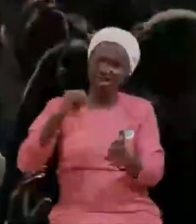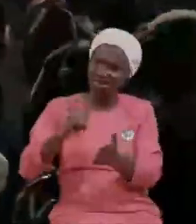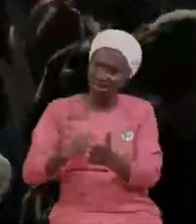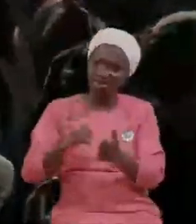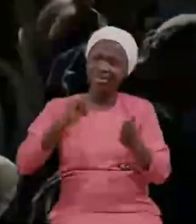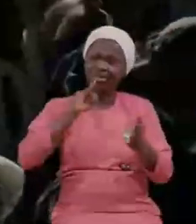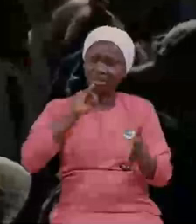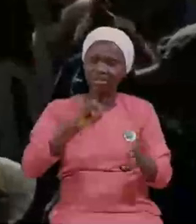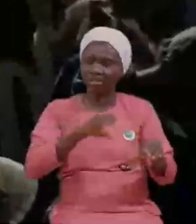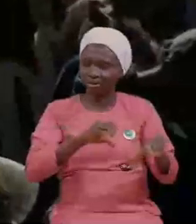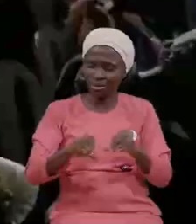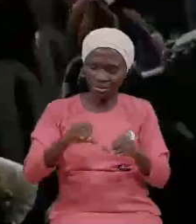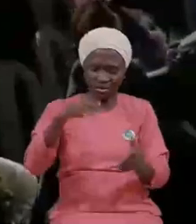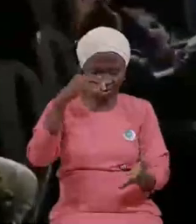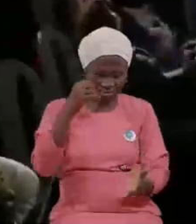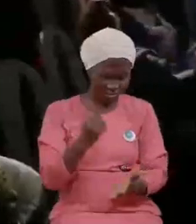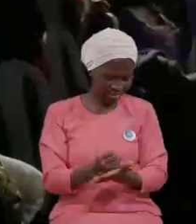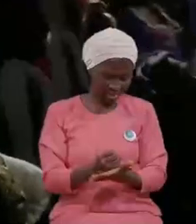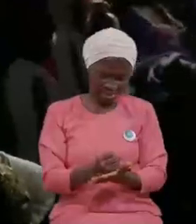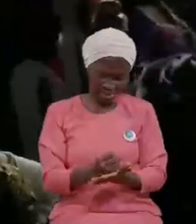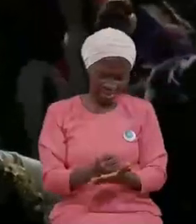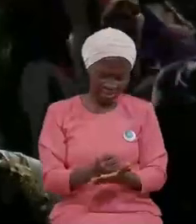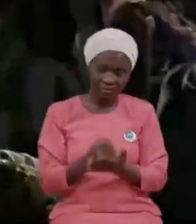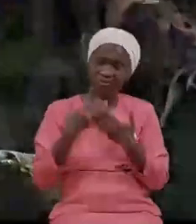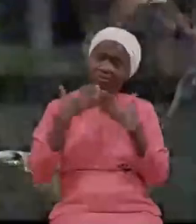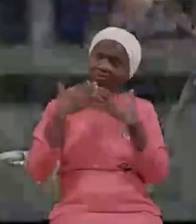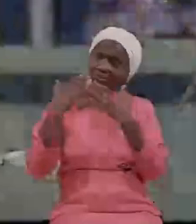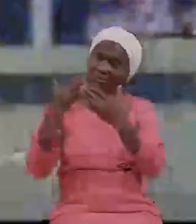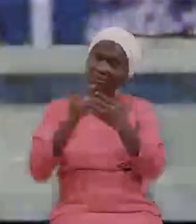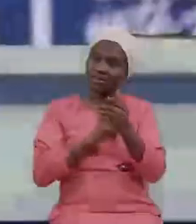fait. Merci Seigneur.